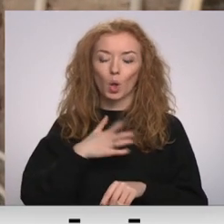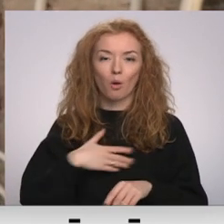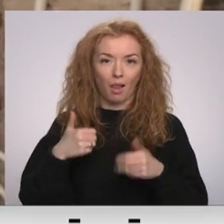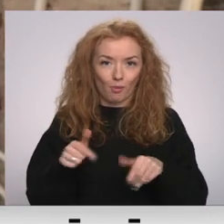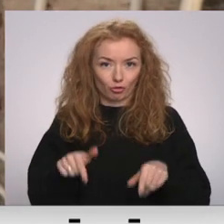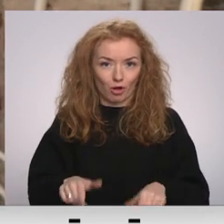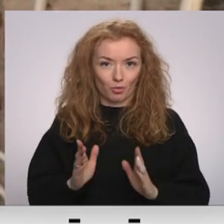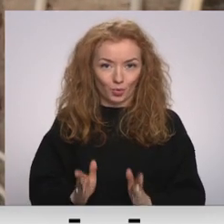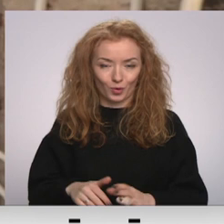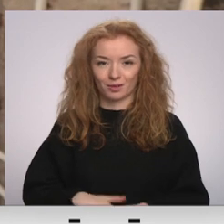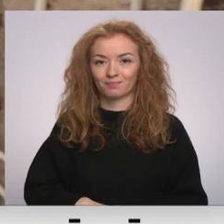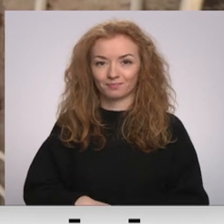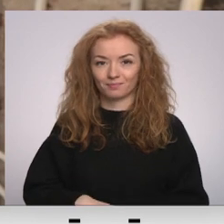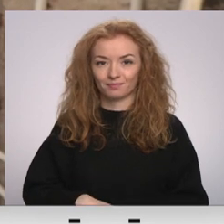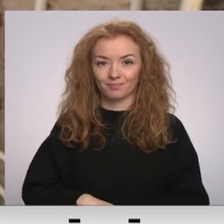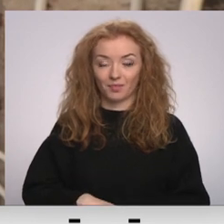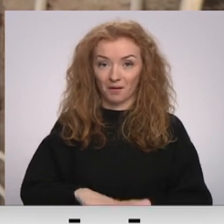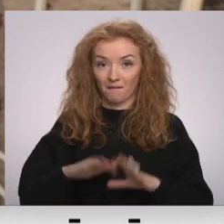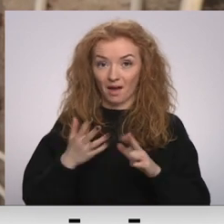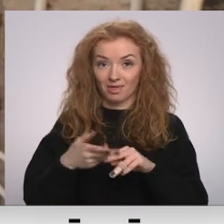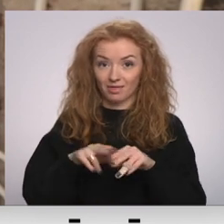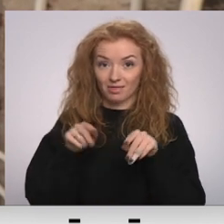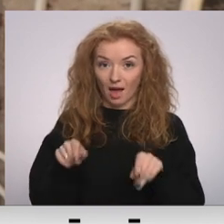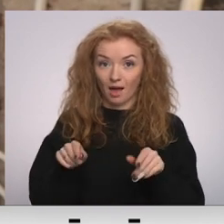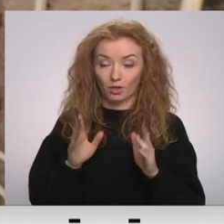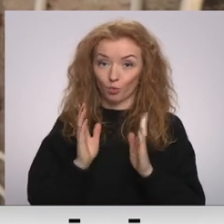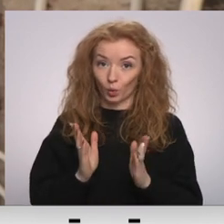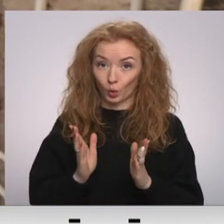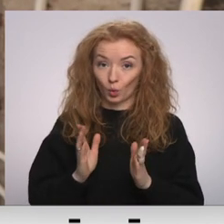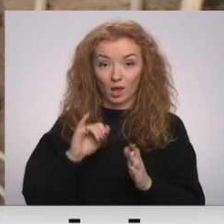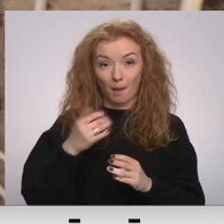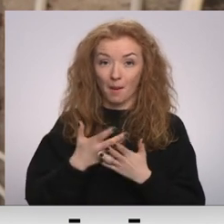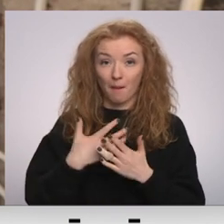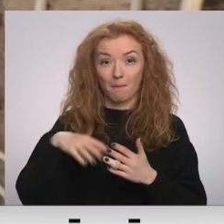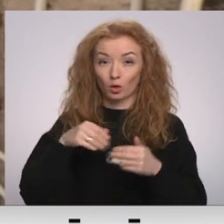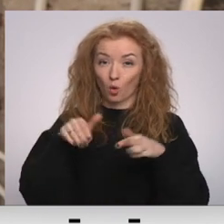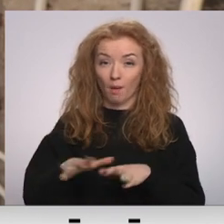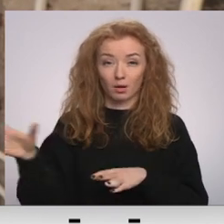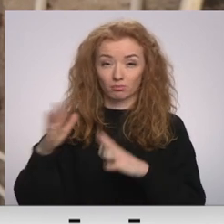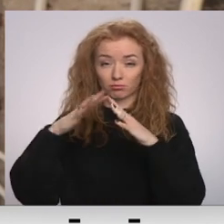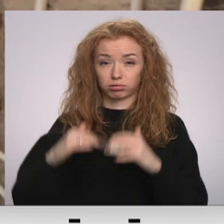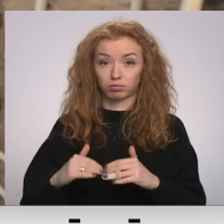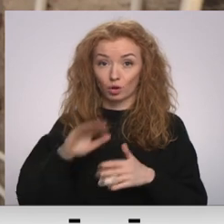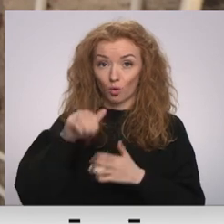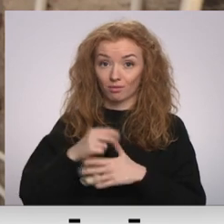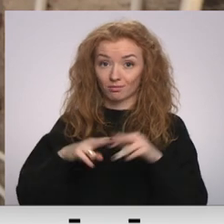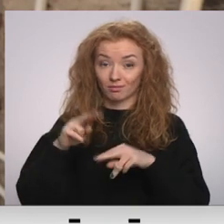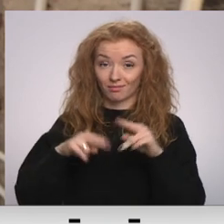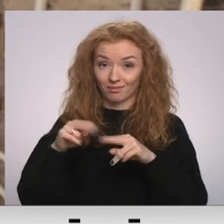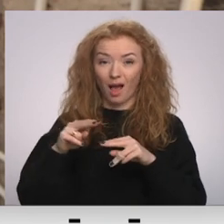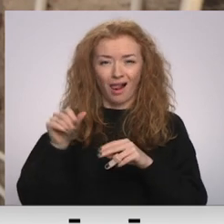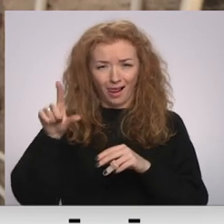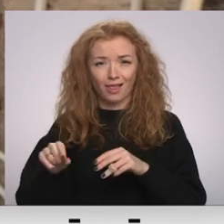laba. Vai tāda būtu, ja mēs viņu būtu nolīdzinājuši līdz ar zemu un uzcēloši jaunu, iespējams